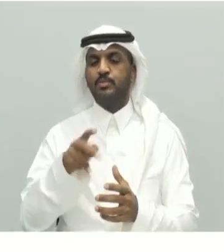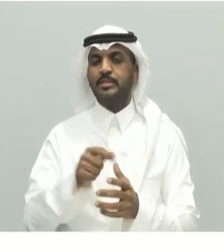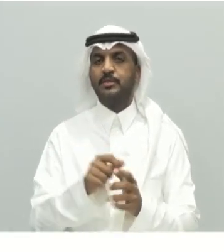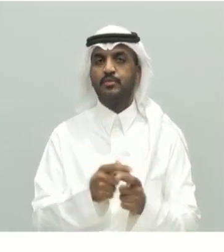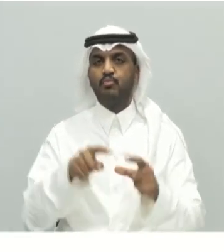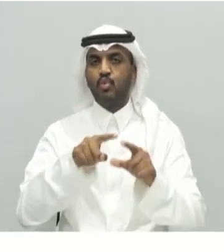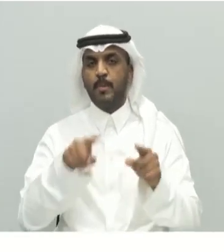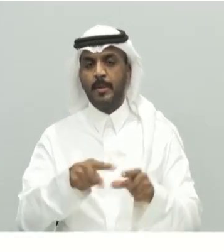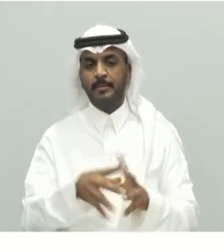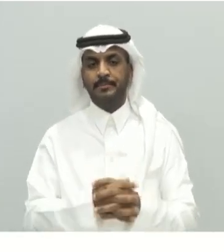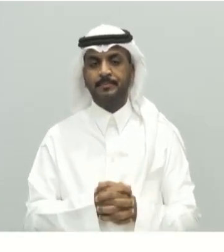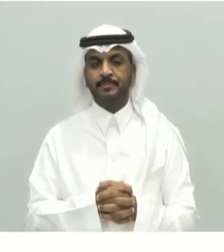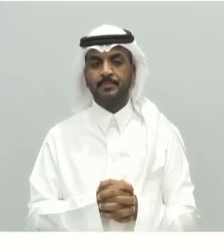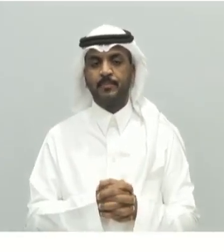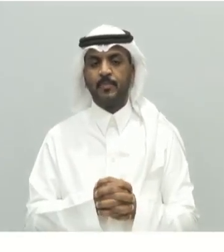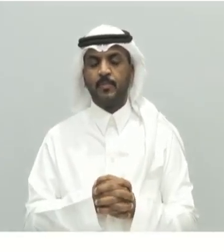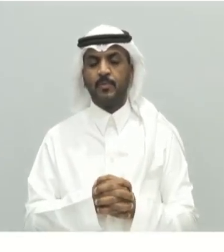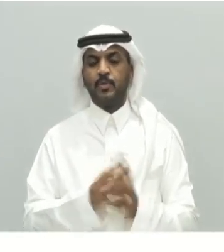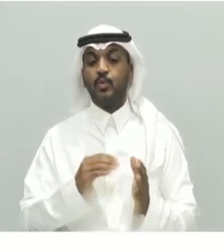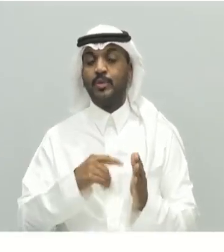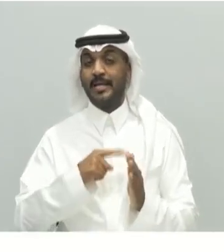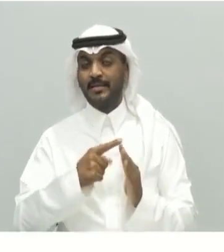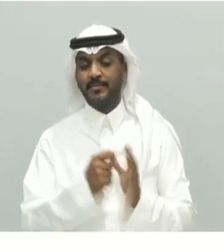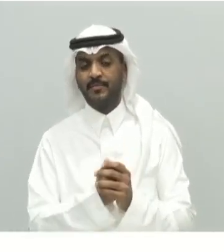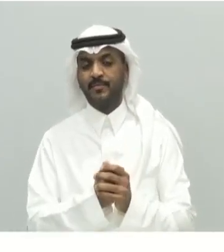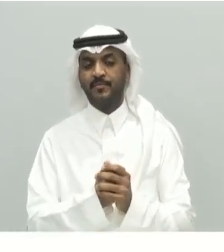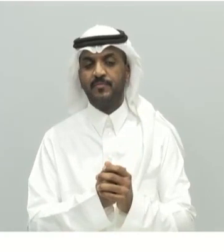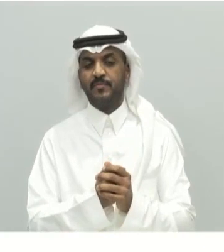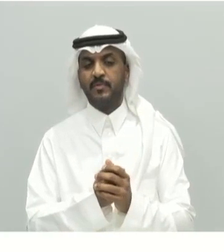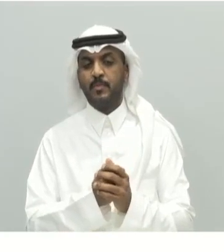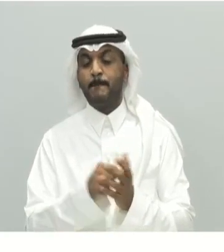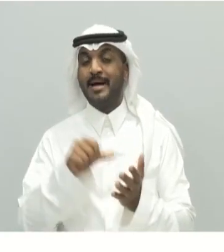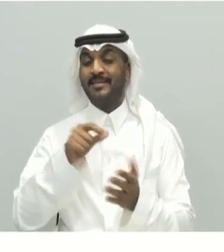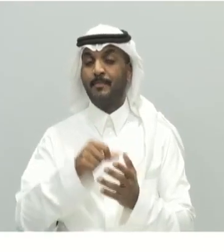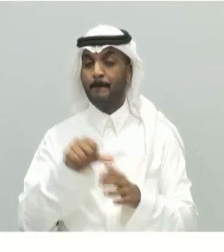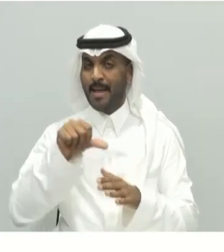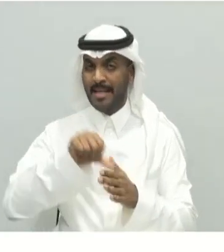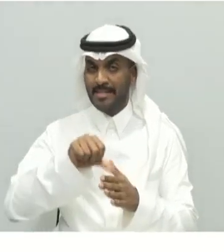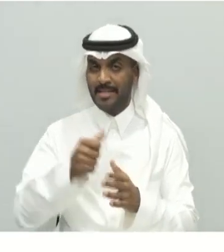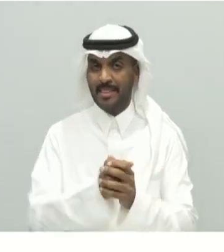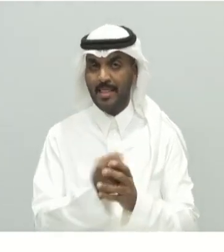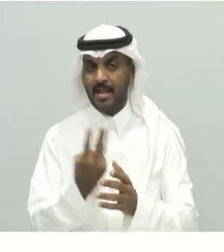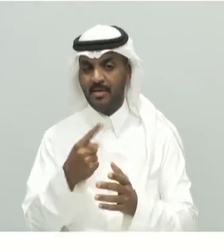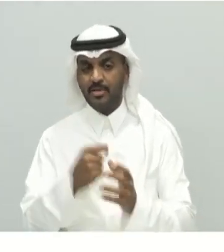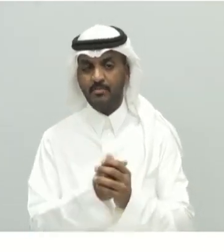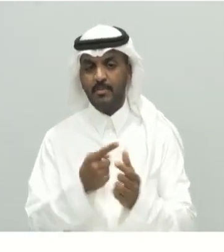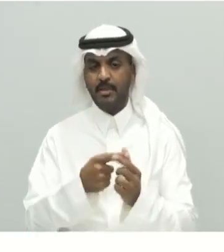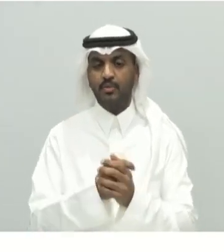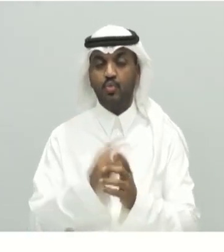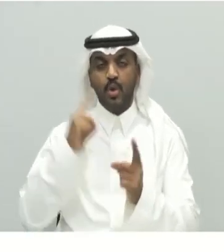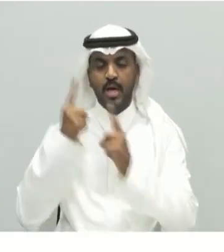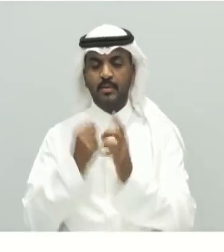متر مربع وتاتي في المركز الثث عشر من بين